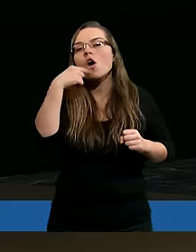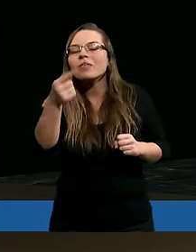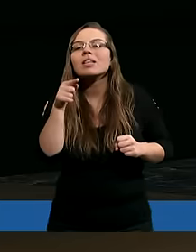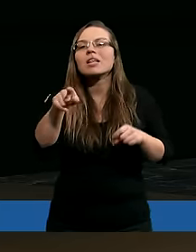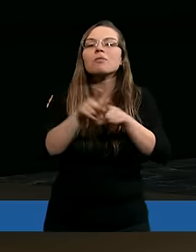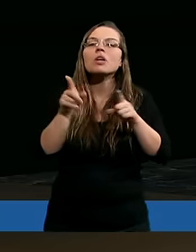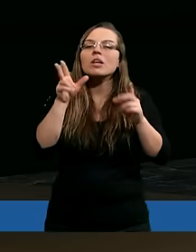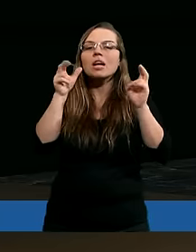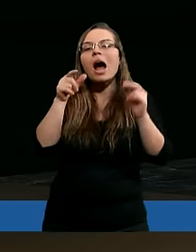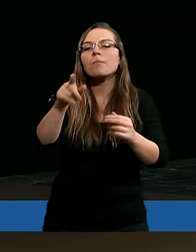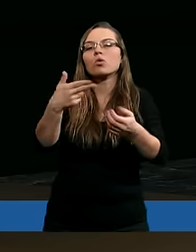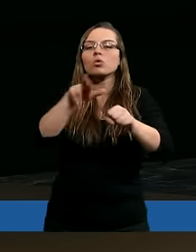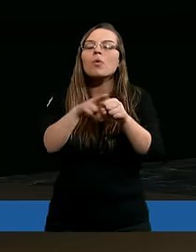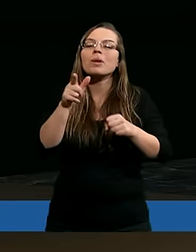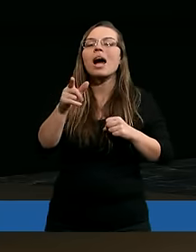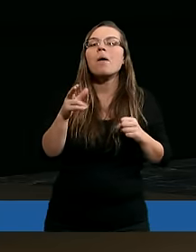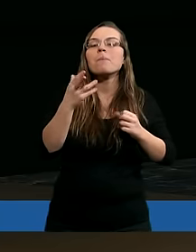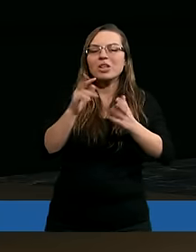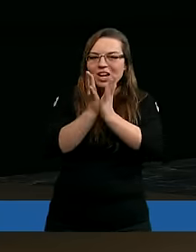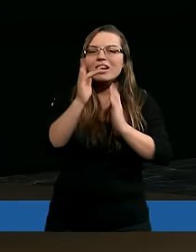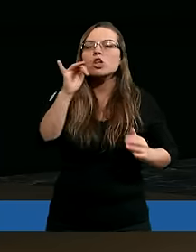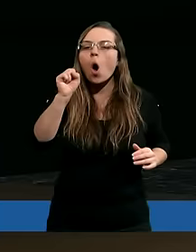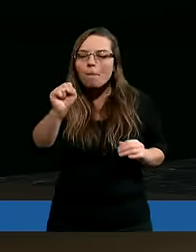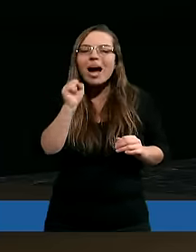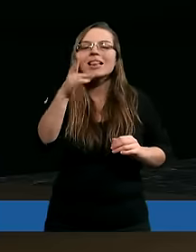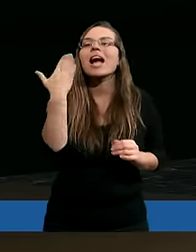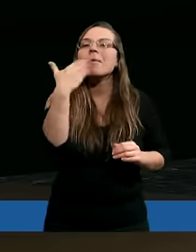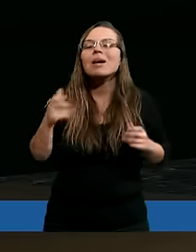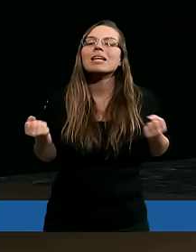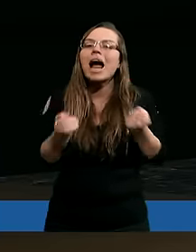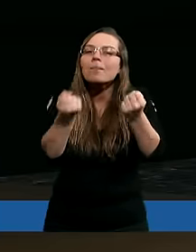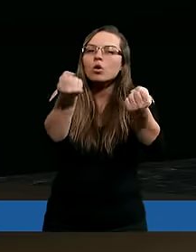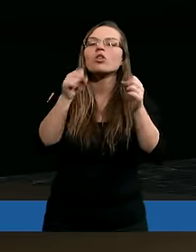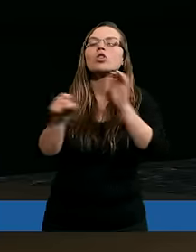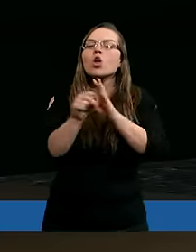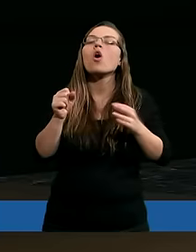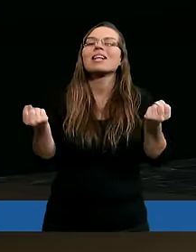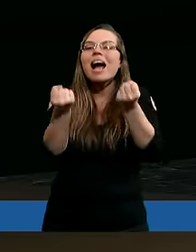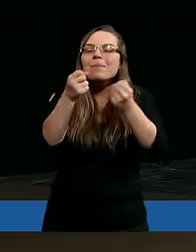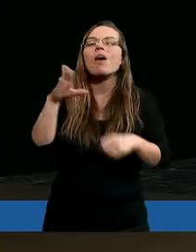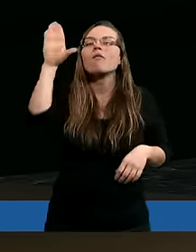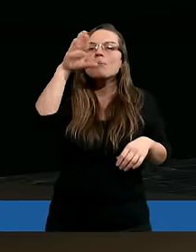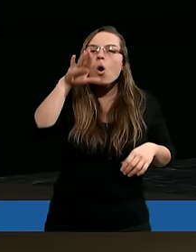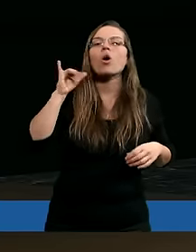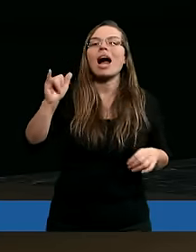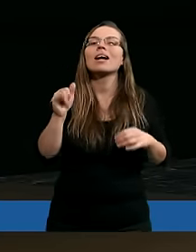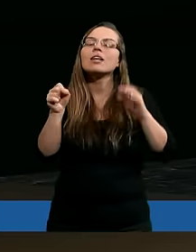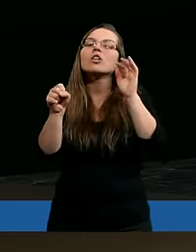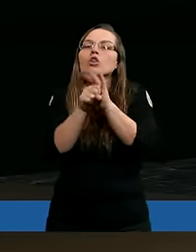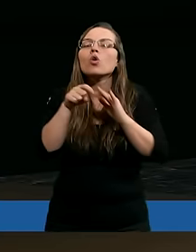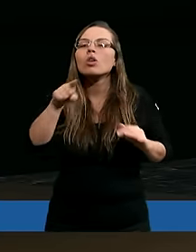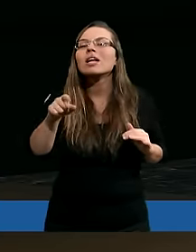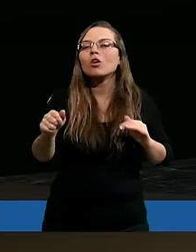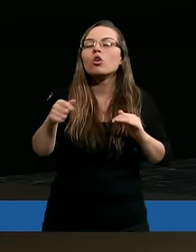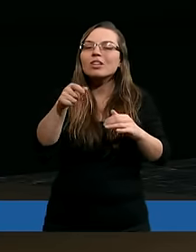tą samą żoną, która go na początku Księgi Joba tak bardzo zdemotywowała do wiary w Boga i takimi gorzkimi słowami